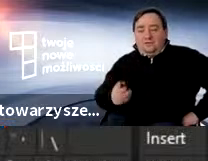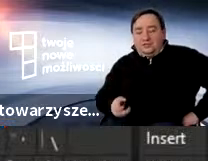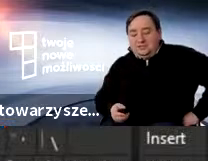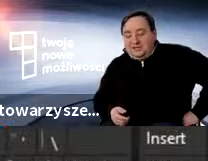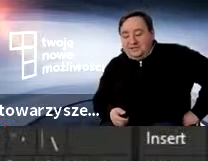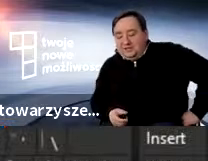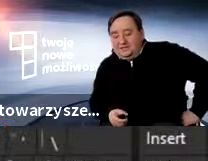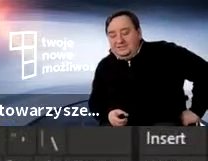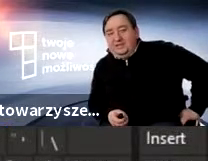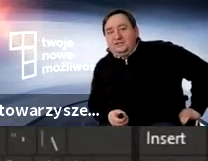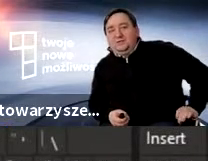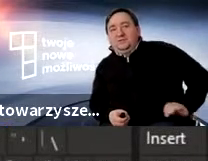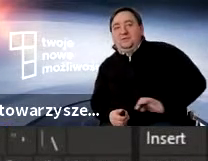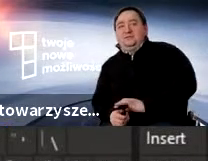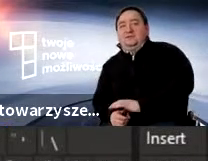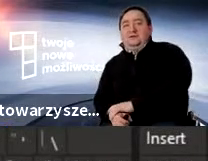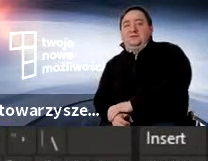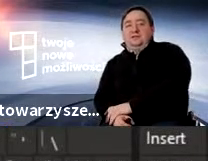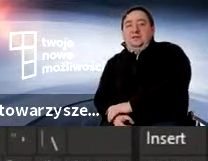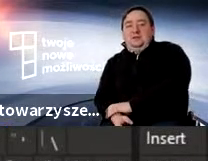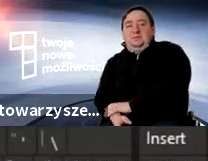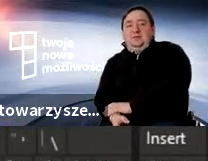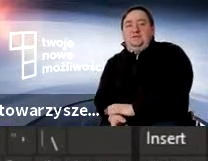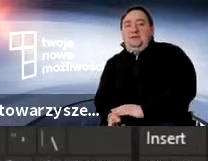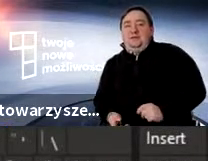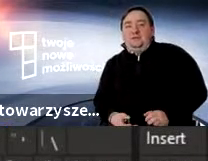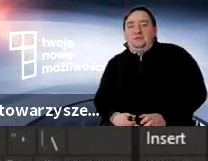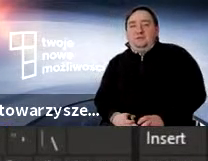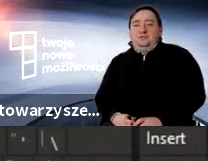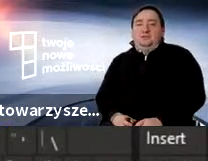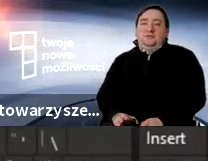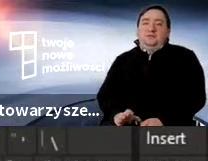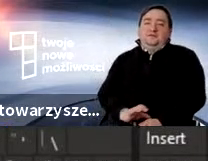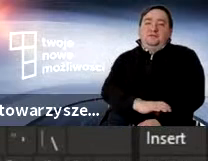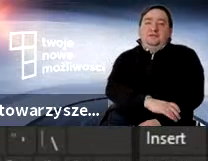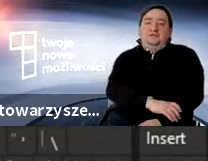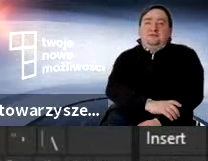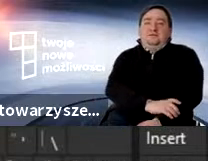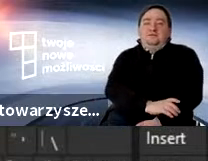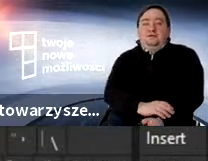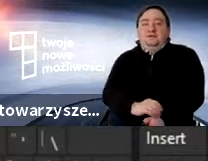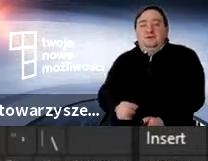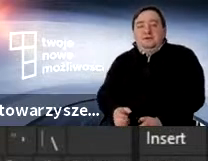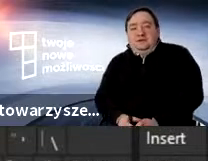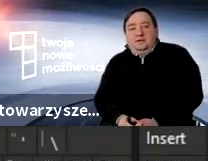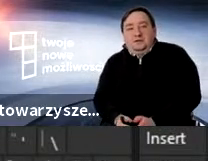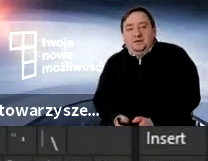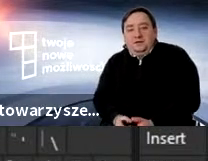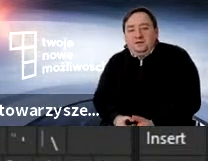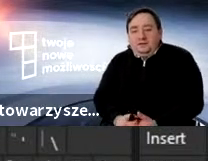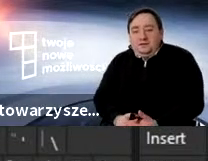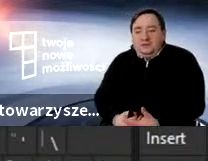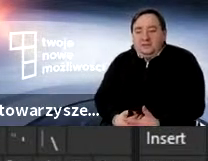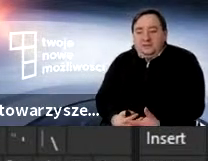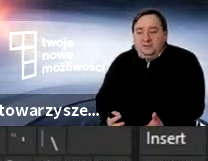Okej, no tutaj właśnie kilka takich zdjęć, żeby zobrazować pewne trudności beneficjentów